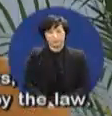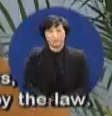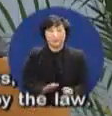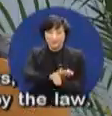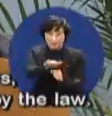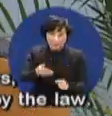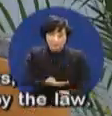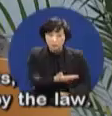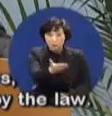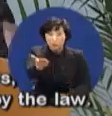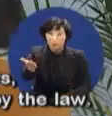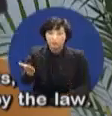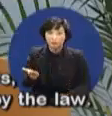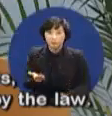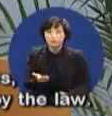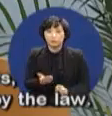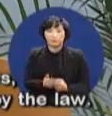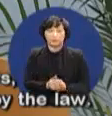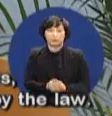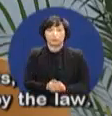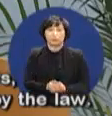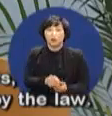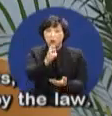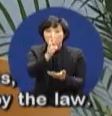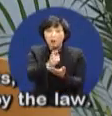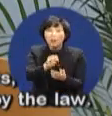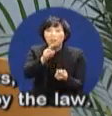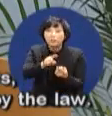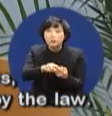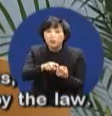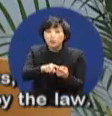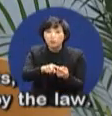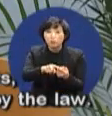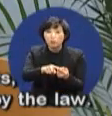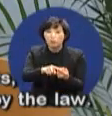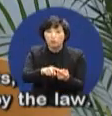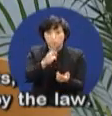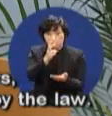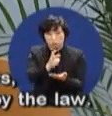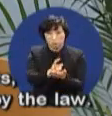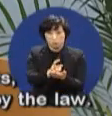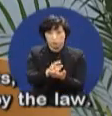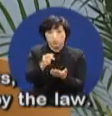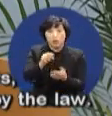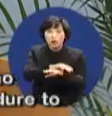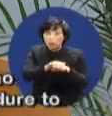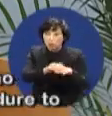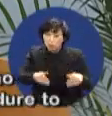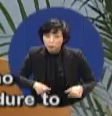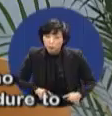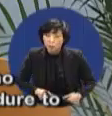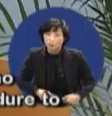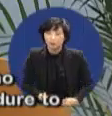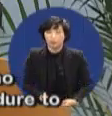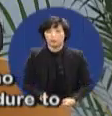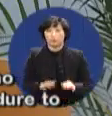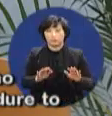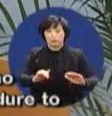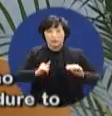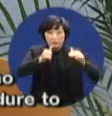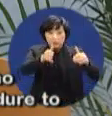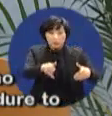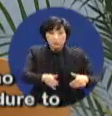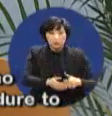사랑하는 여러분, 그러므로 법적인 것은 법으로 해결해야 되죠. 그러나